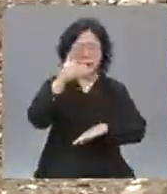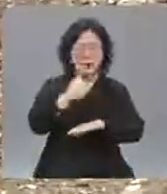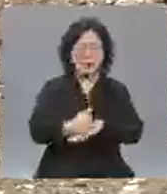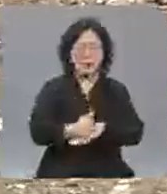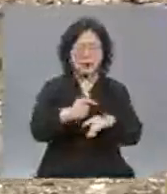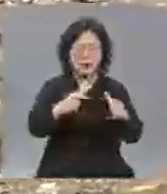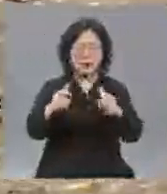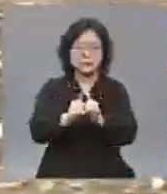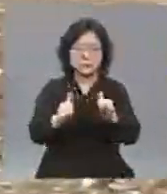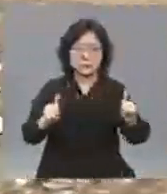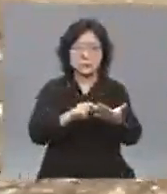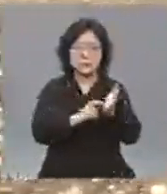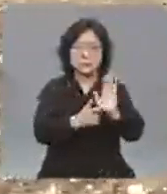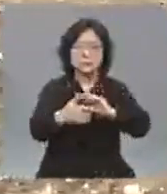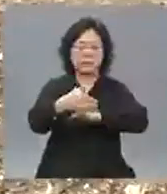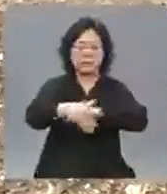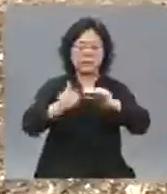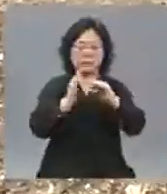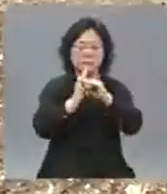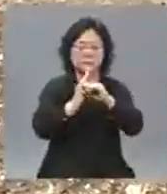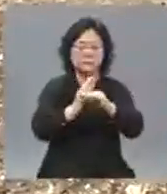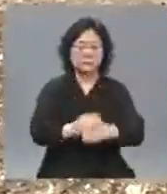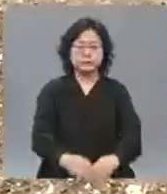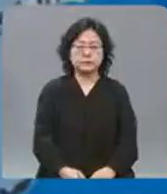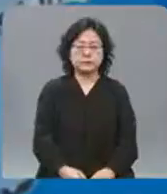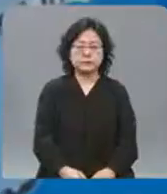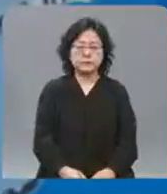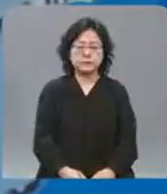지역 주민들에게 공개할 계획입니다.